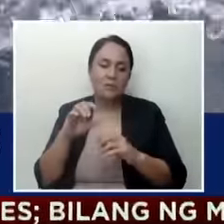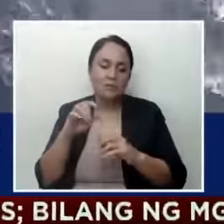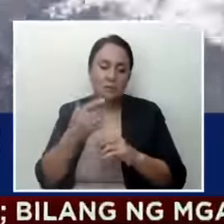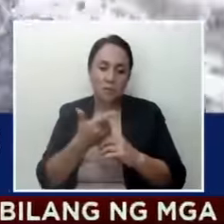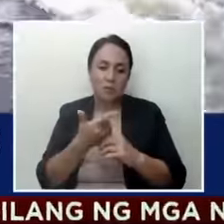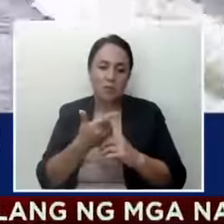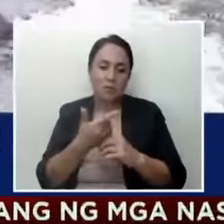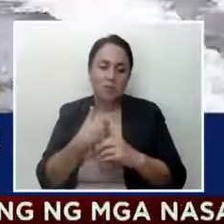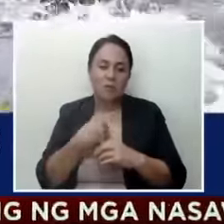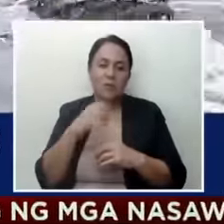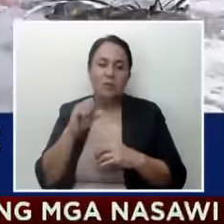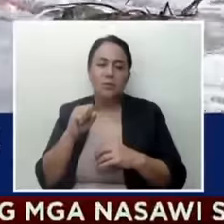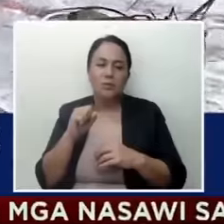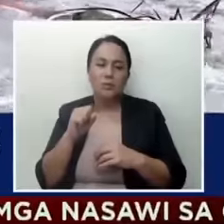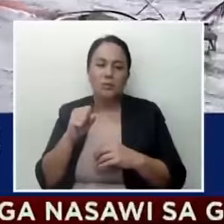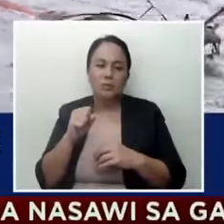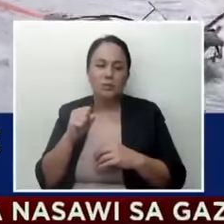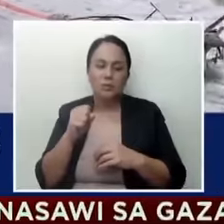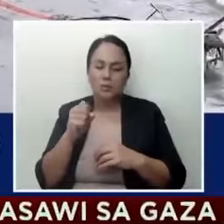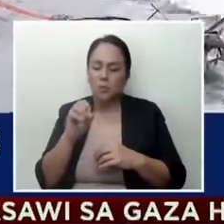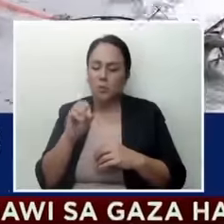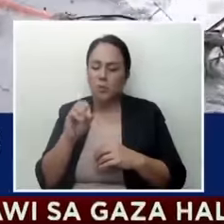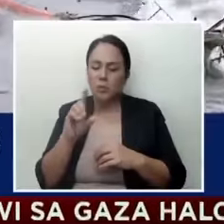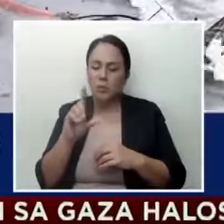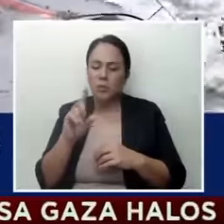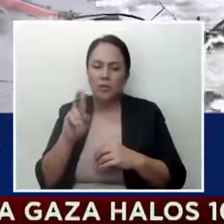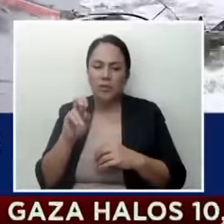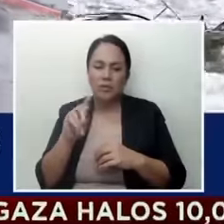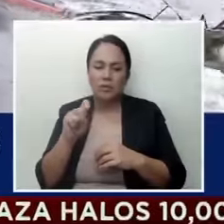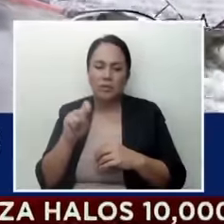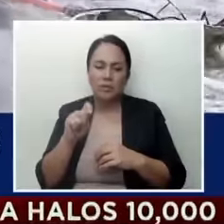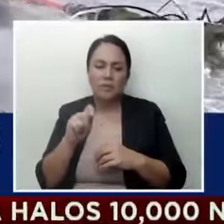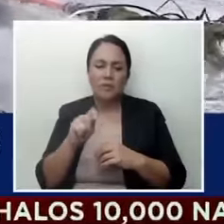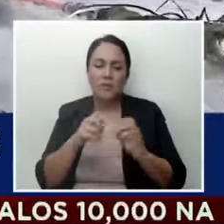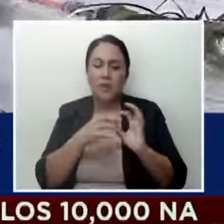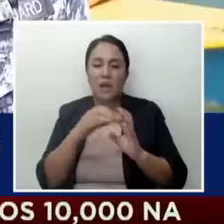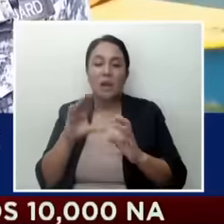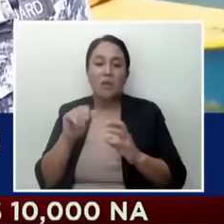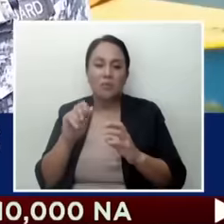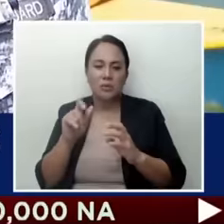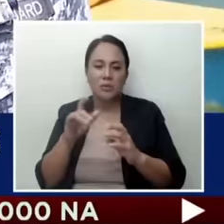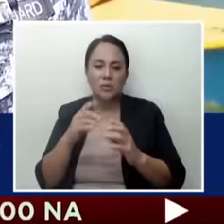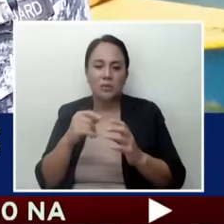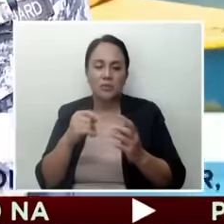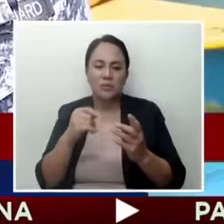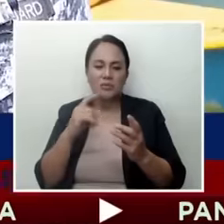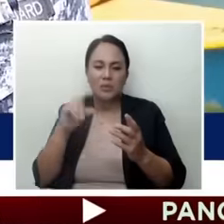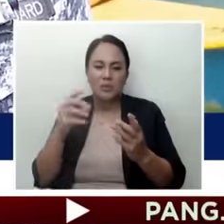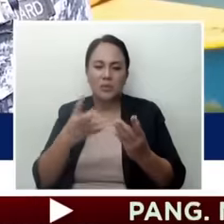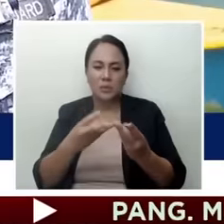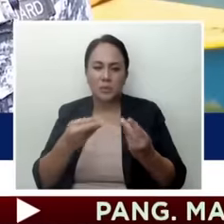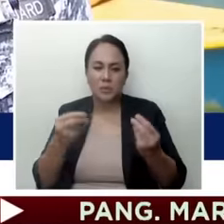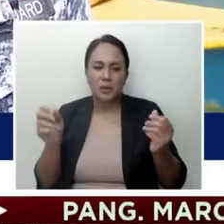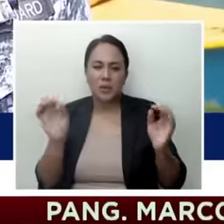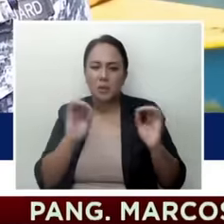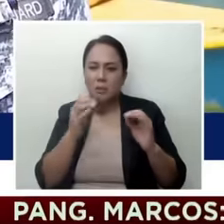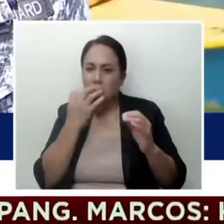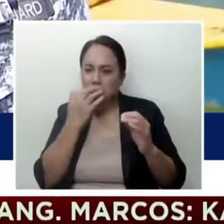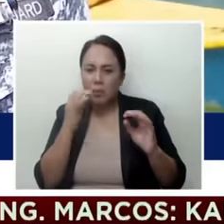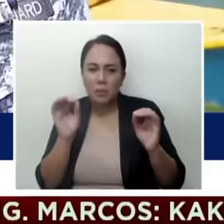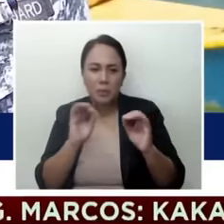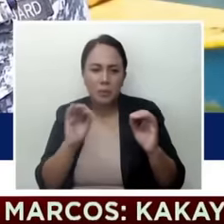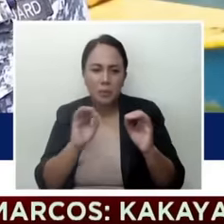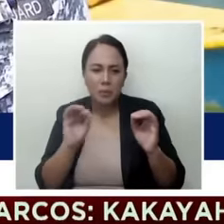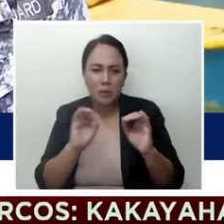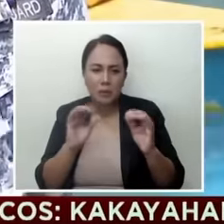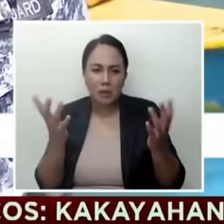Solvent, no, is a hydrocarbon na base po yan. So madali siya mag-dissipate. Kahit papano, nawala na yung amoy, pati